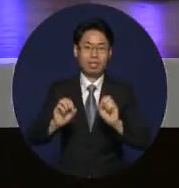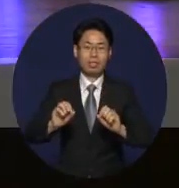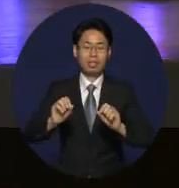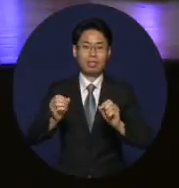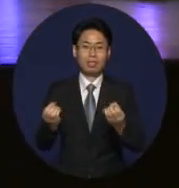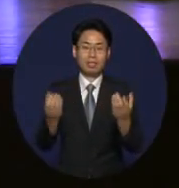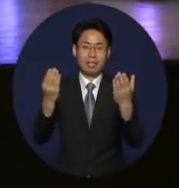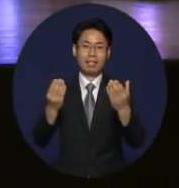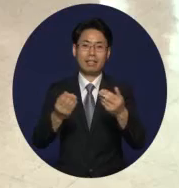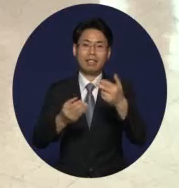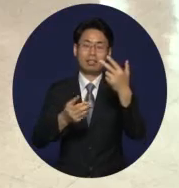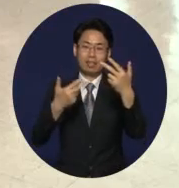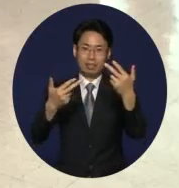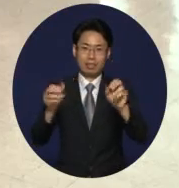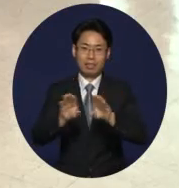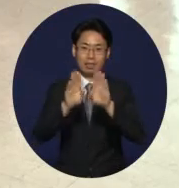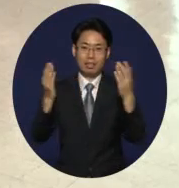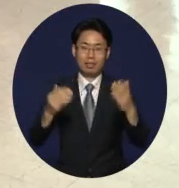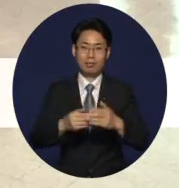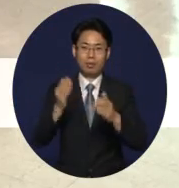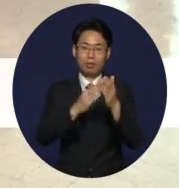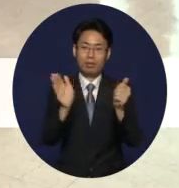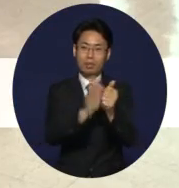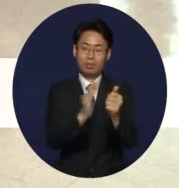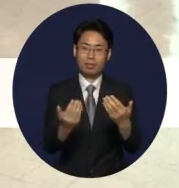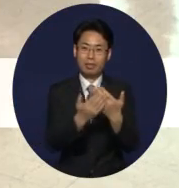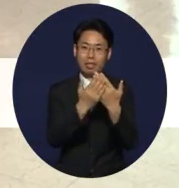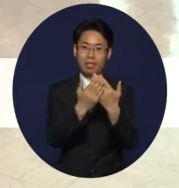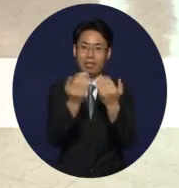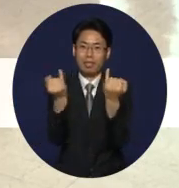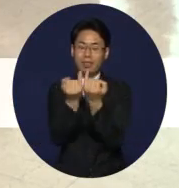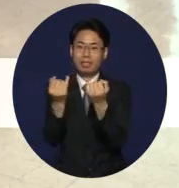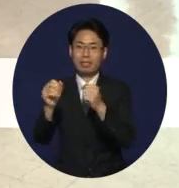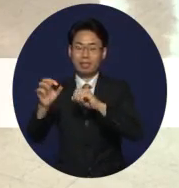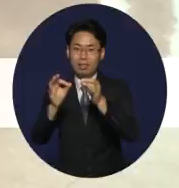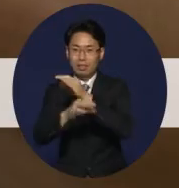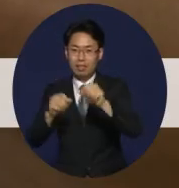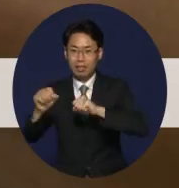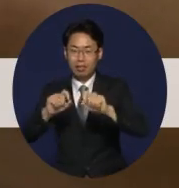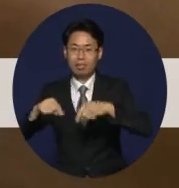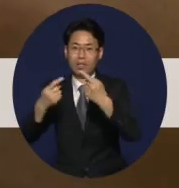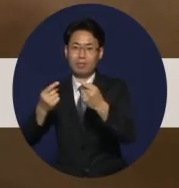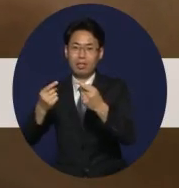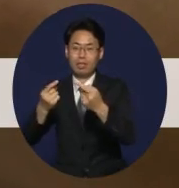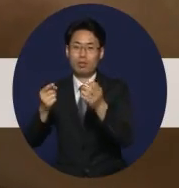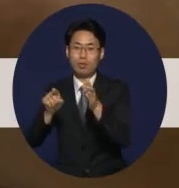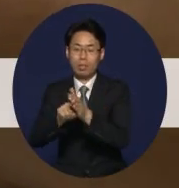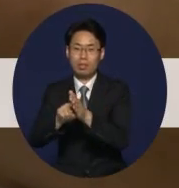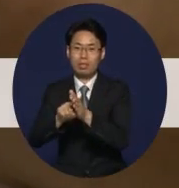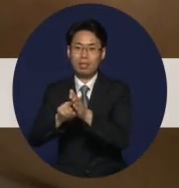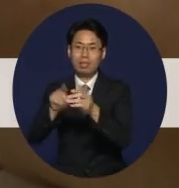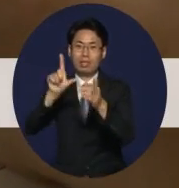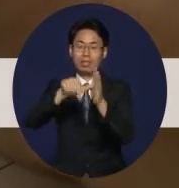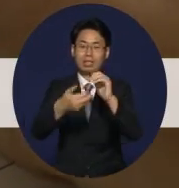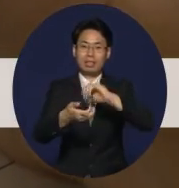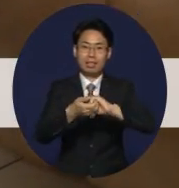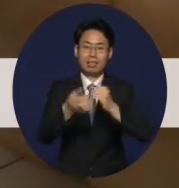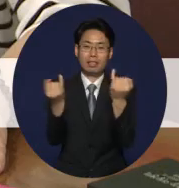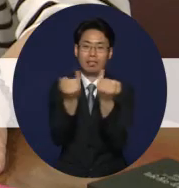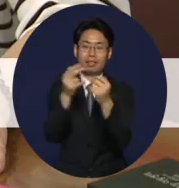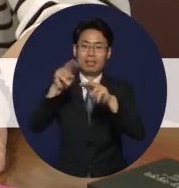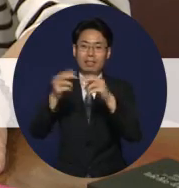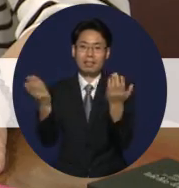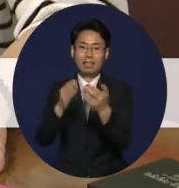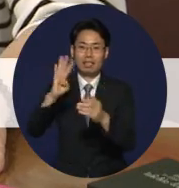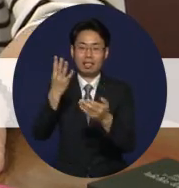7일 열렸습니다. 공공서비스의 질적 향상과 여성들의 경제활동 참여 유도를 위한 시간선택제 여성